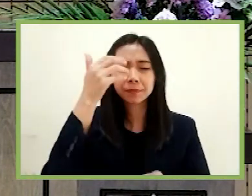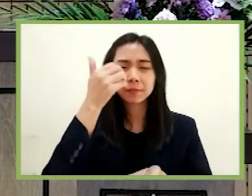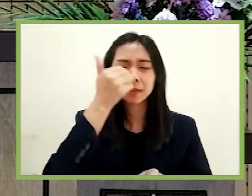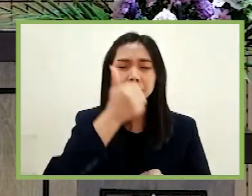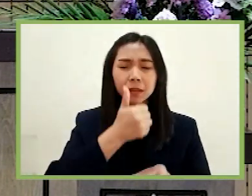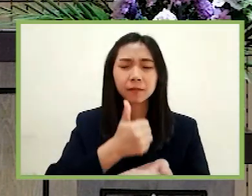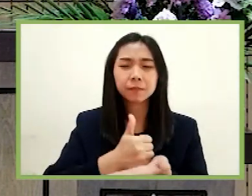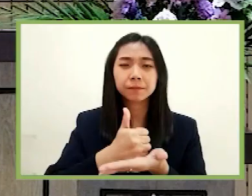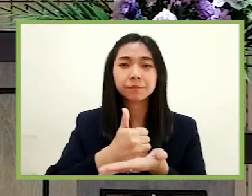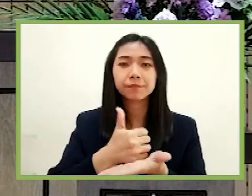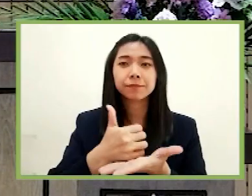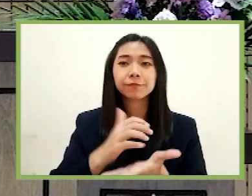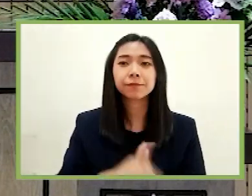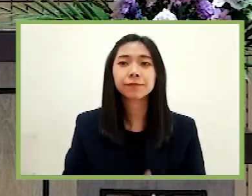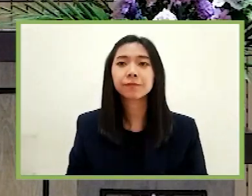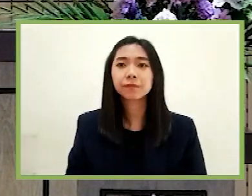Hai Amin